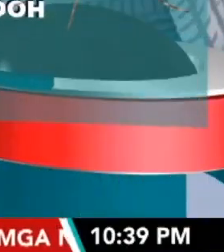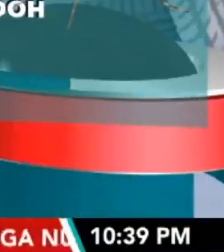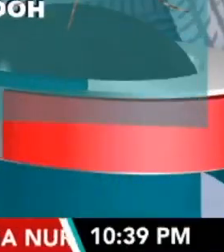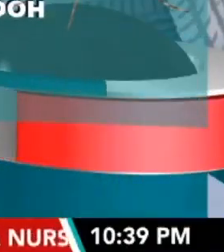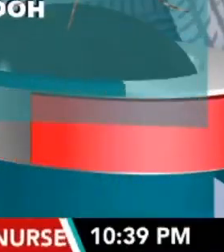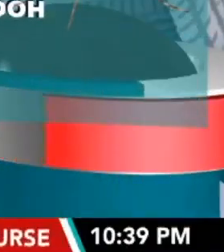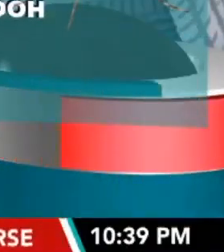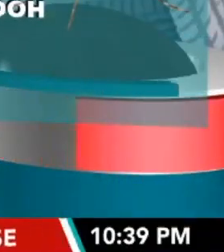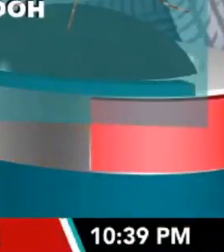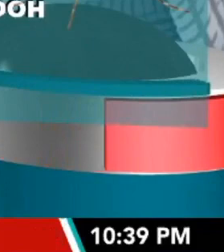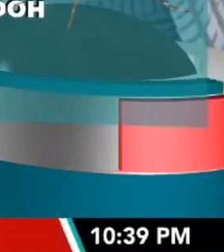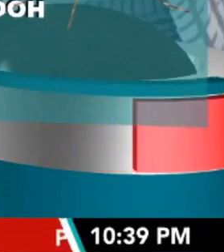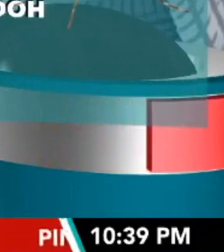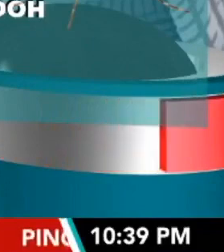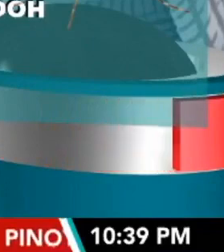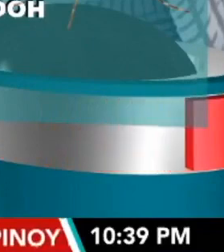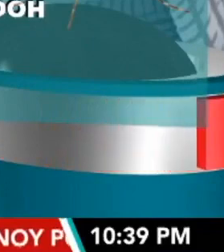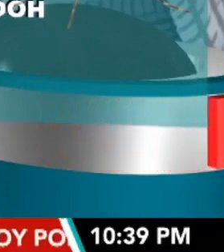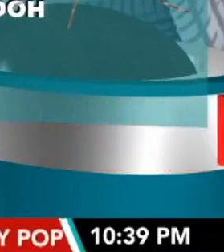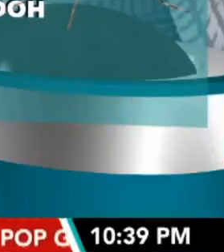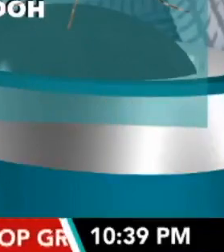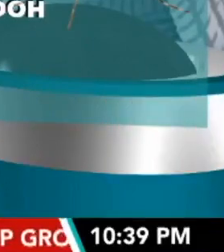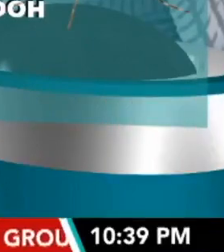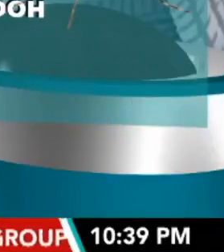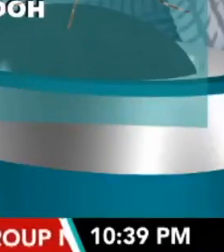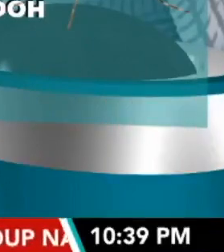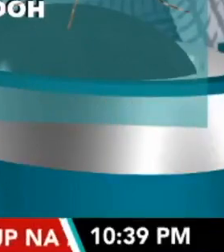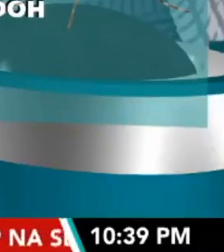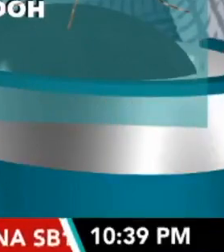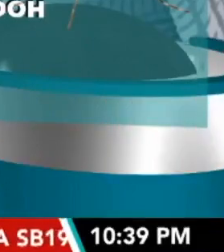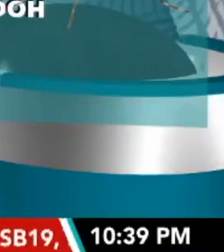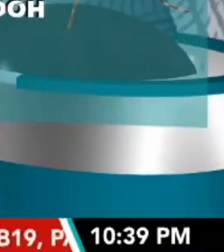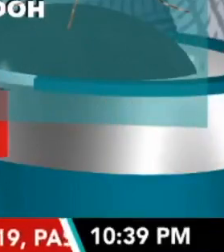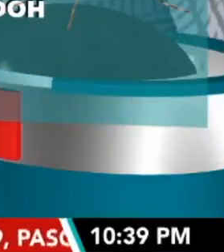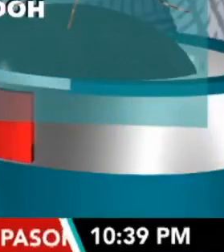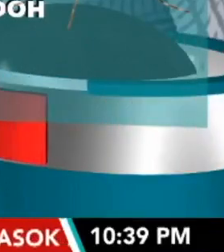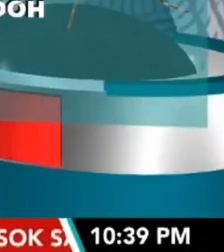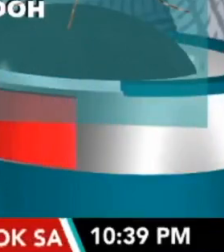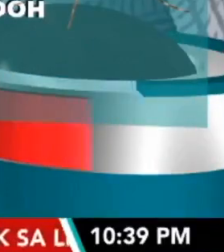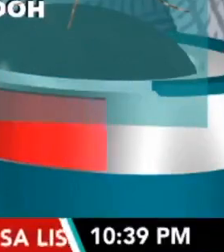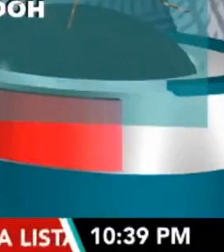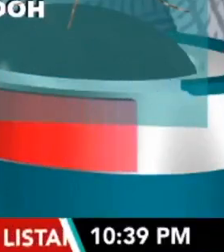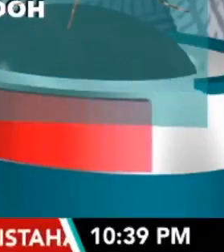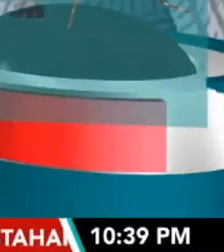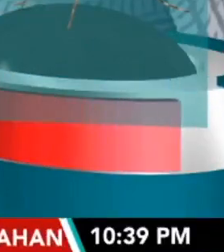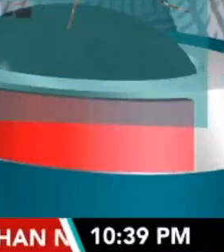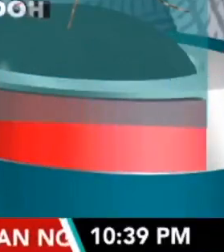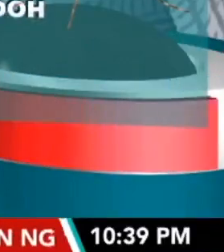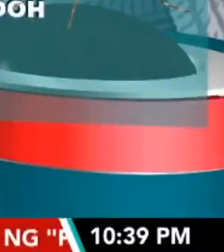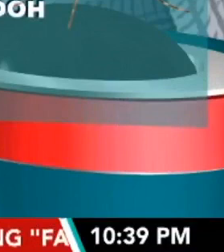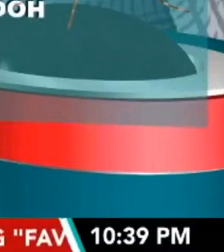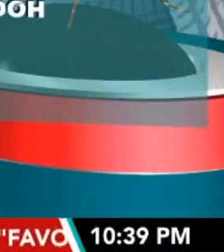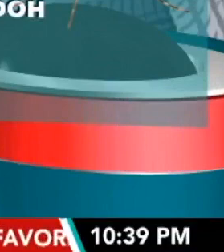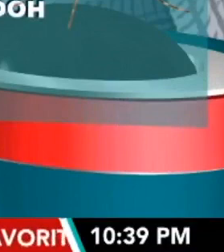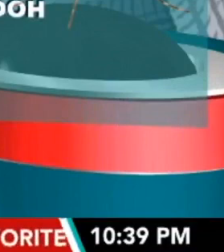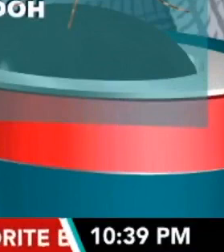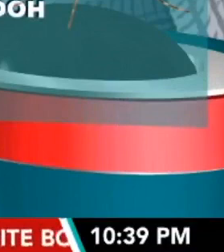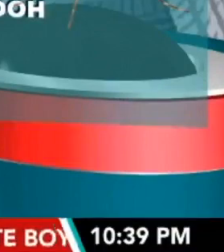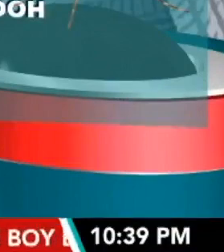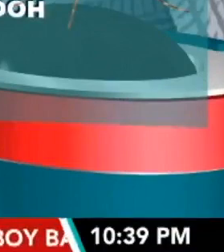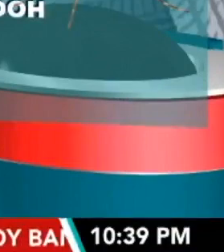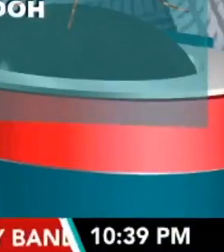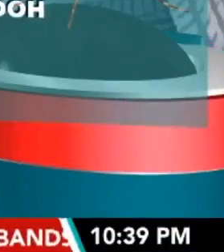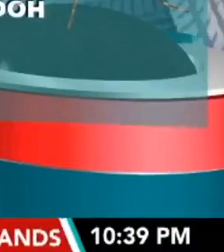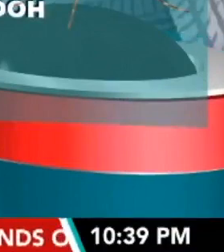16,324 ang naitalang dengue cases nitong June 5 hanggang July 2 ayon sa Department of Health. Mula January 1 hanggang July 2